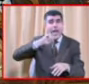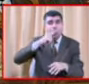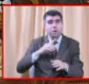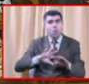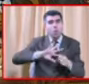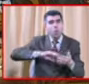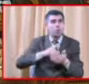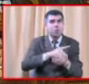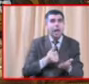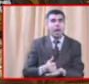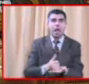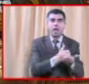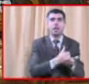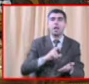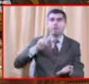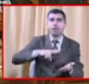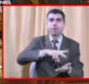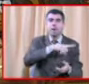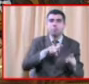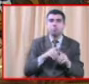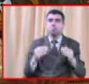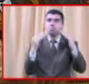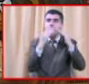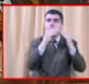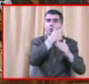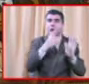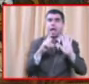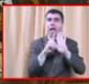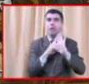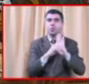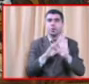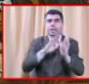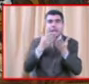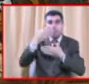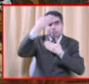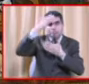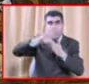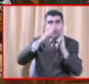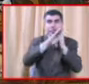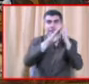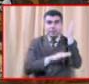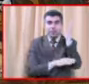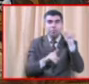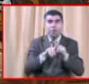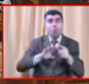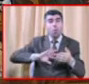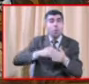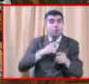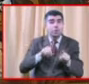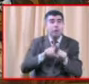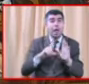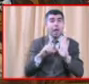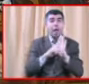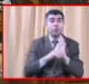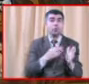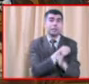آخرها، لكي نكون متلائمين مع البعد الدستوري للخريطة الصحية الذي جاء يتحدث عن الحق في